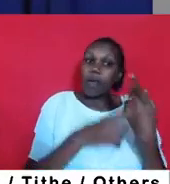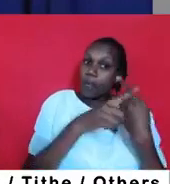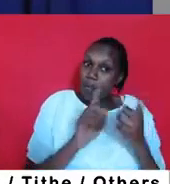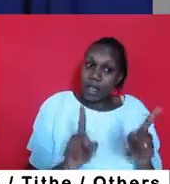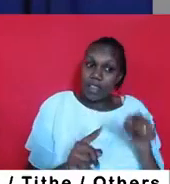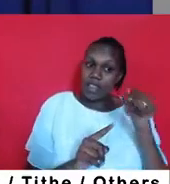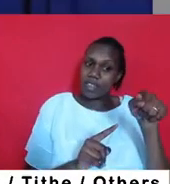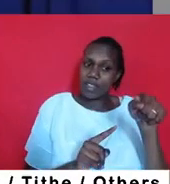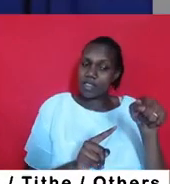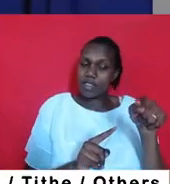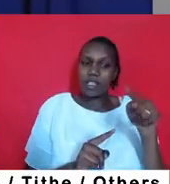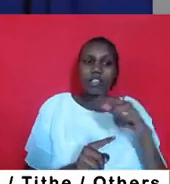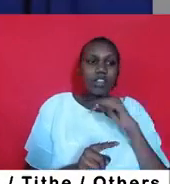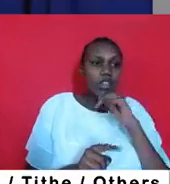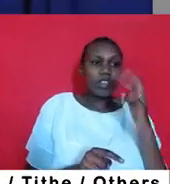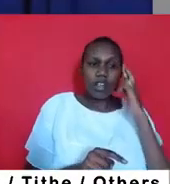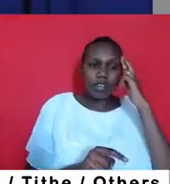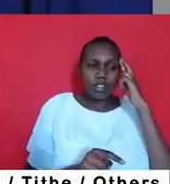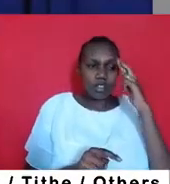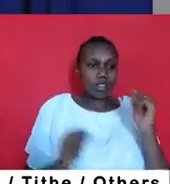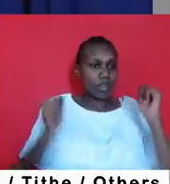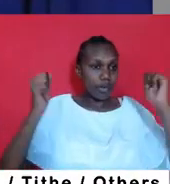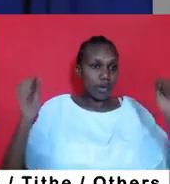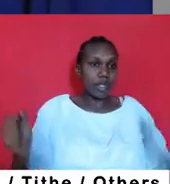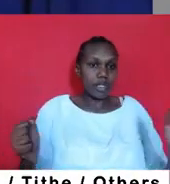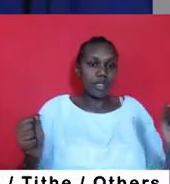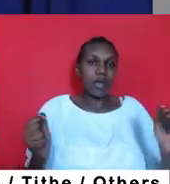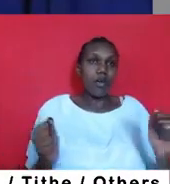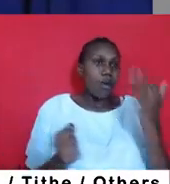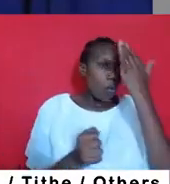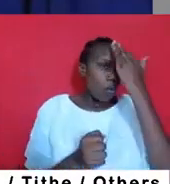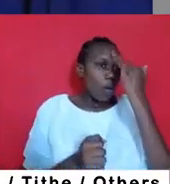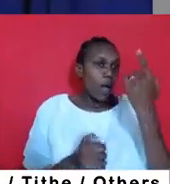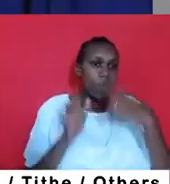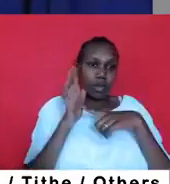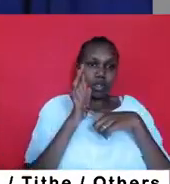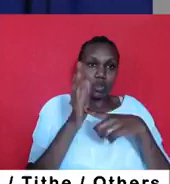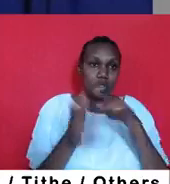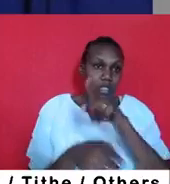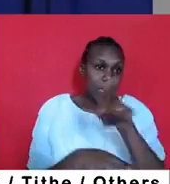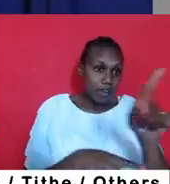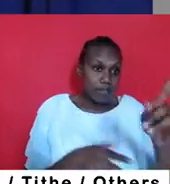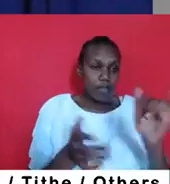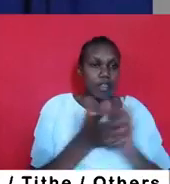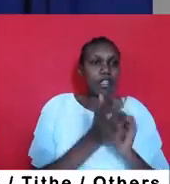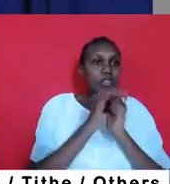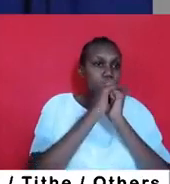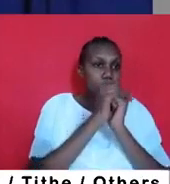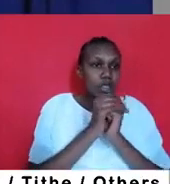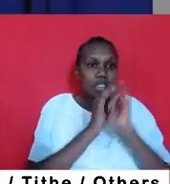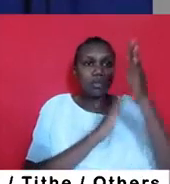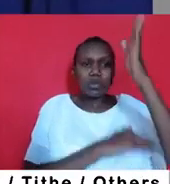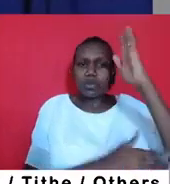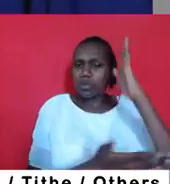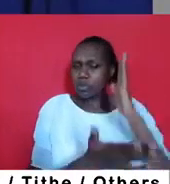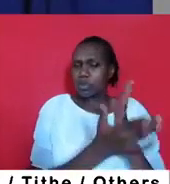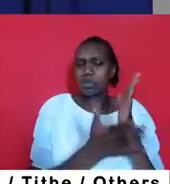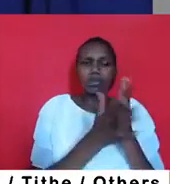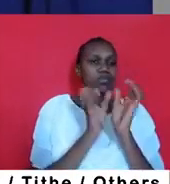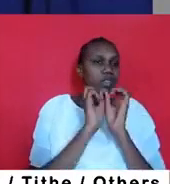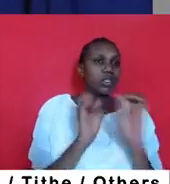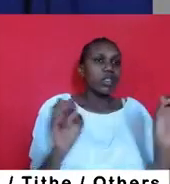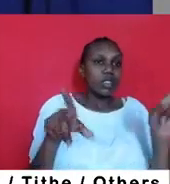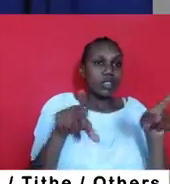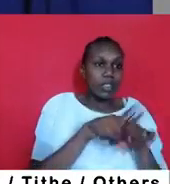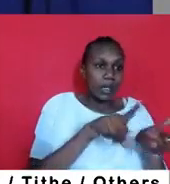Lakini hiyo sio sababu kuu ya kuonyesha wewe ni mwabudu wa kweli